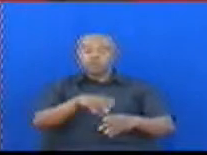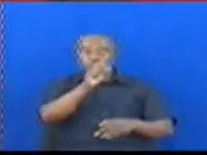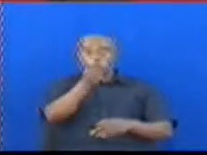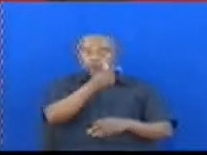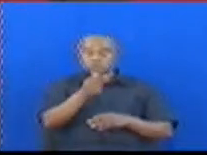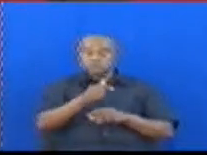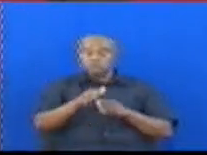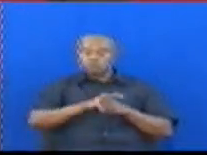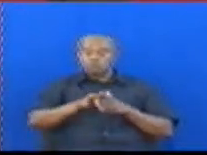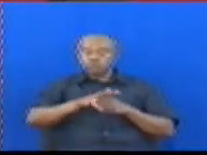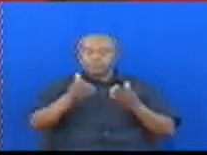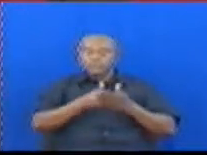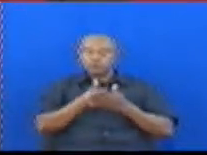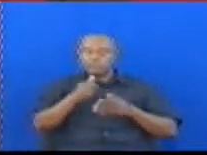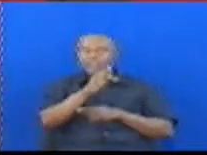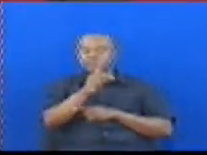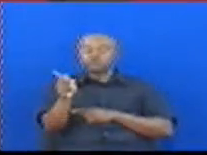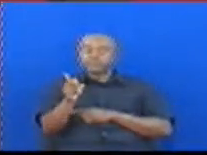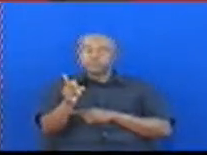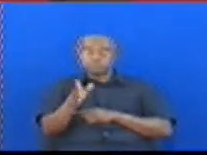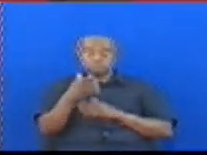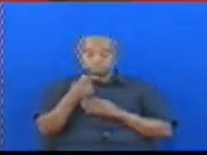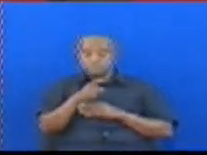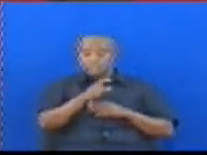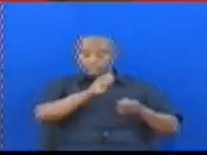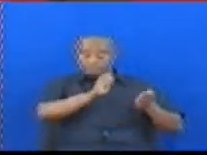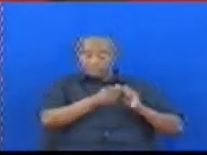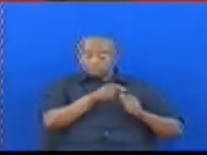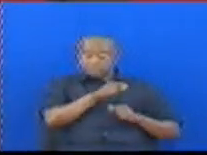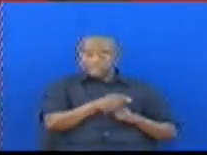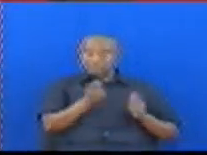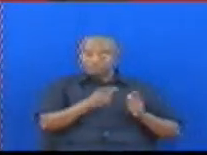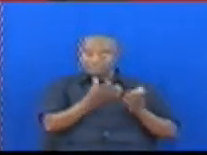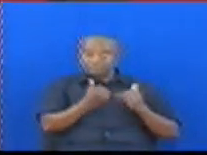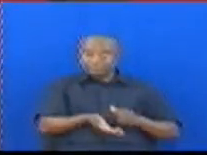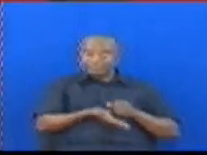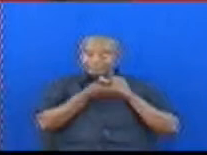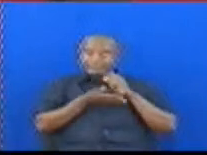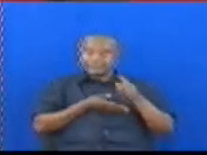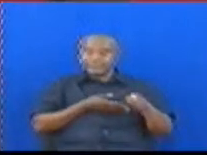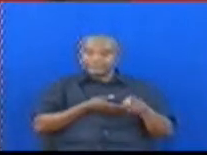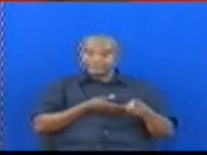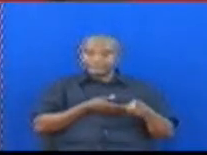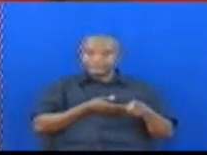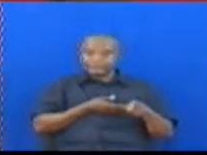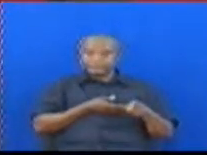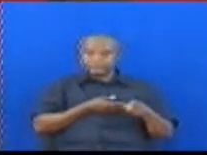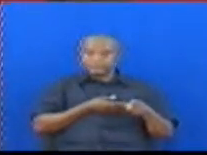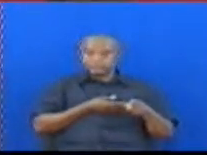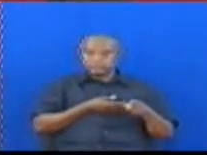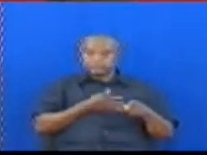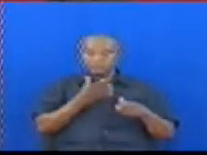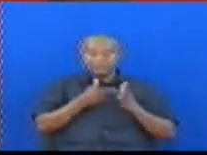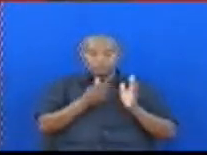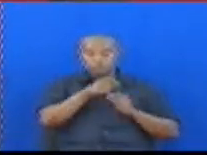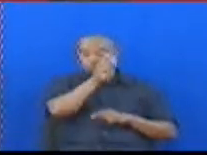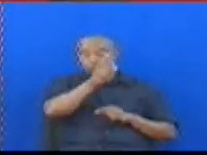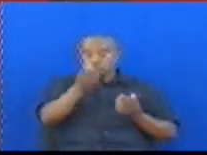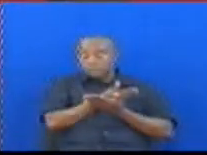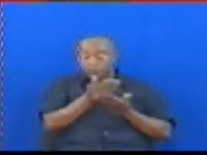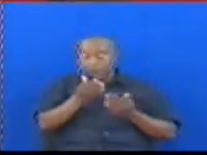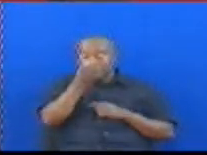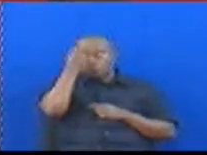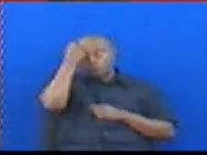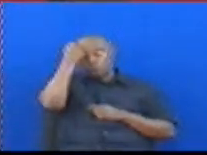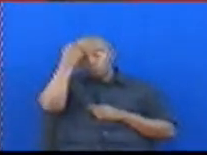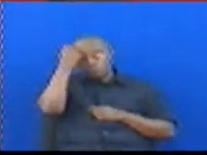Kiswahili. Na marekebisho haya pia yatasaidia pia kwa wale ambao hawatokuwa wanauelewa mzuri